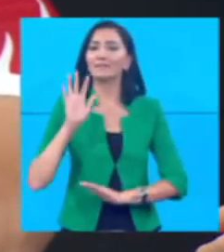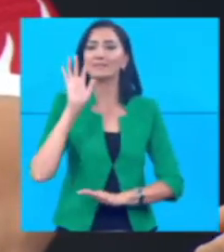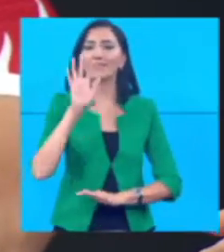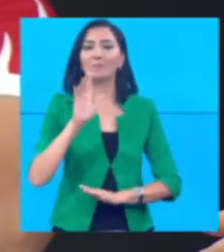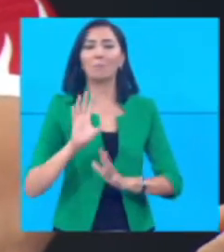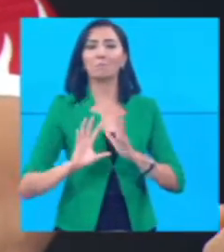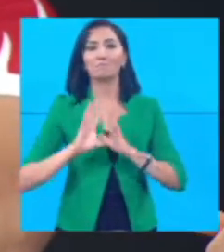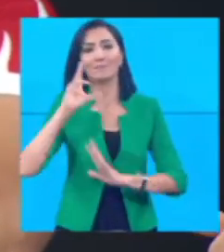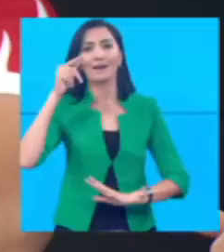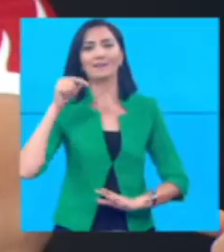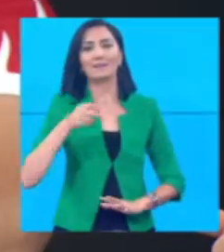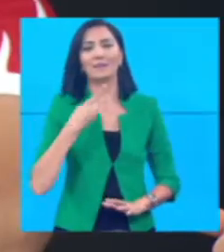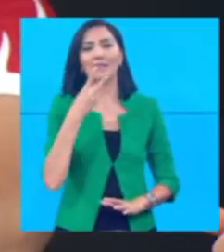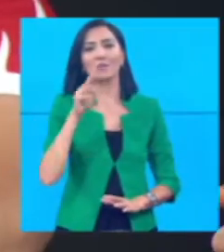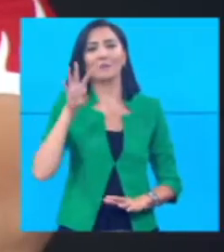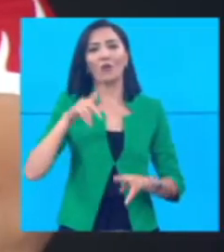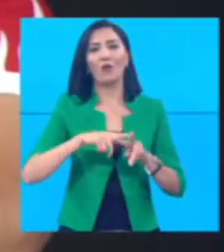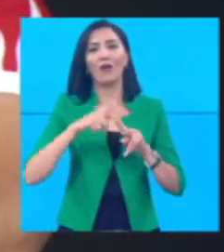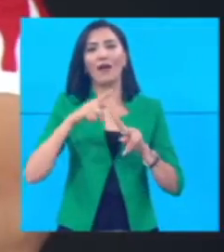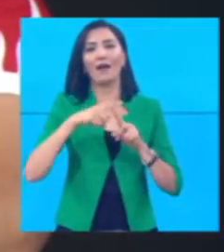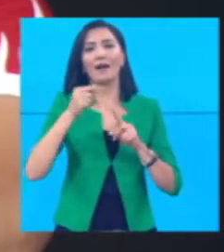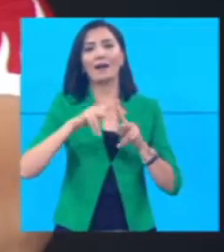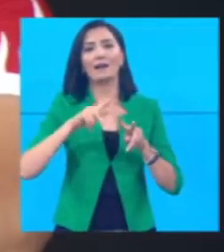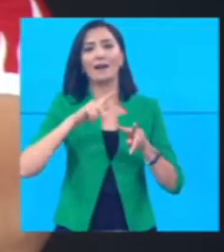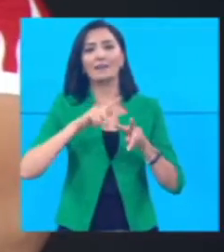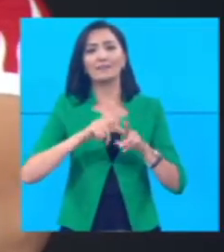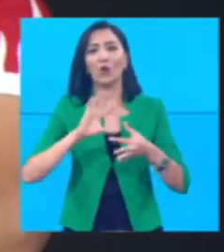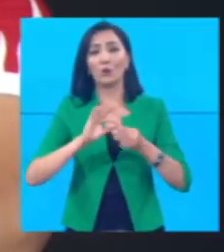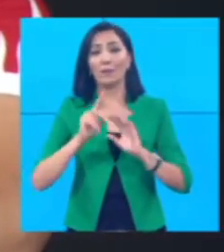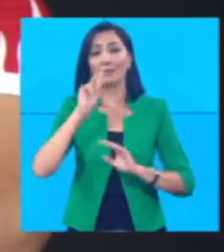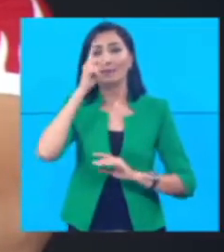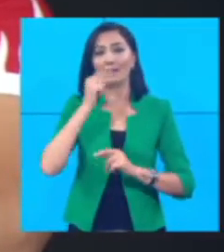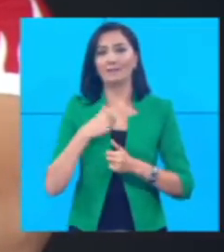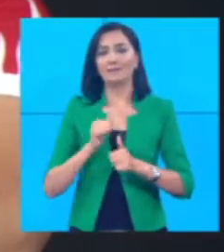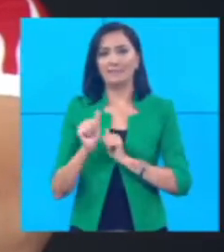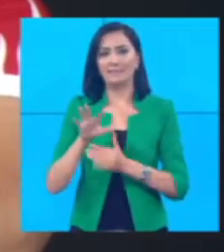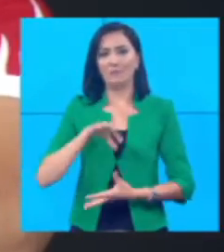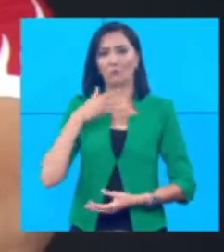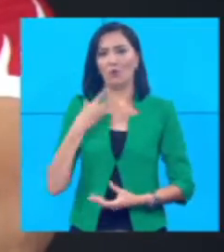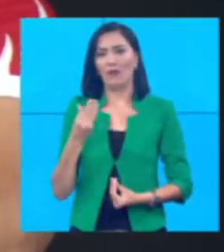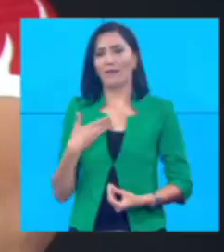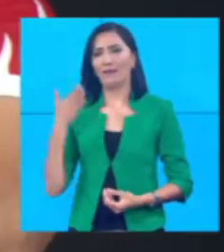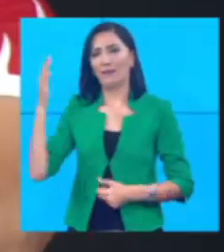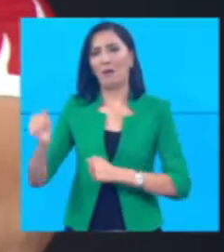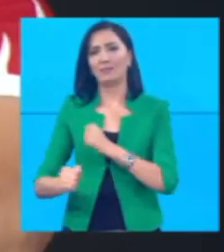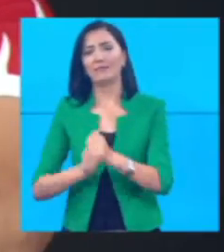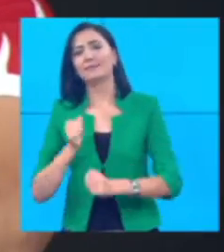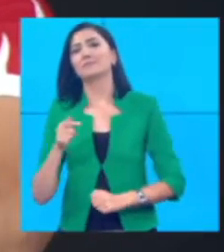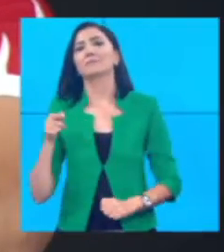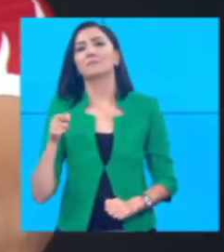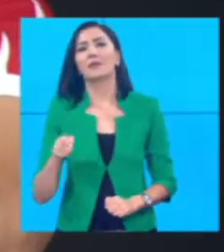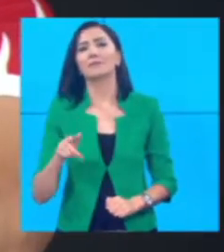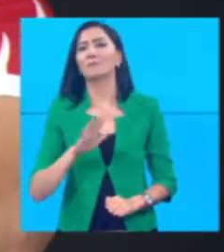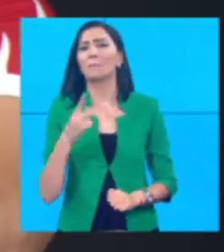işte parladı. Ben tek 2004 Atina Olimpiyatlarına tek sporcu olarak gittim atletizmden. Ondan sonra